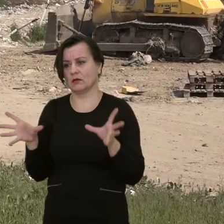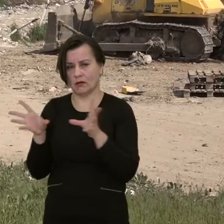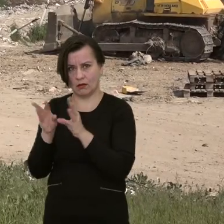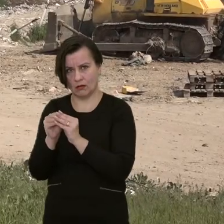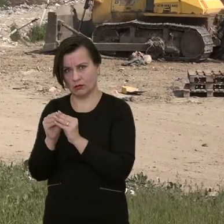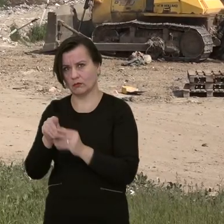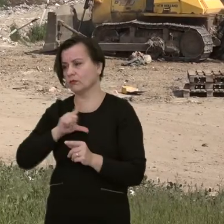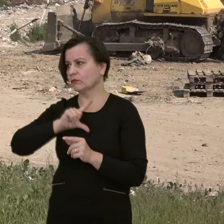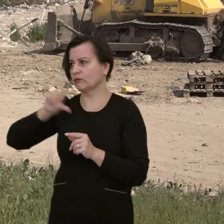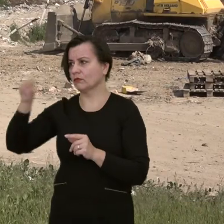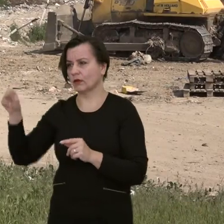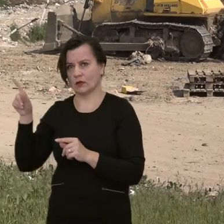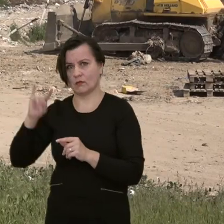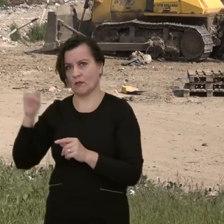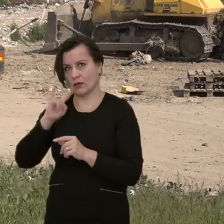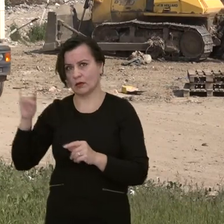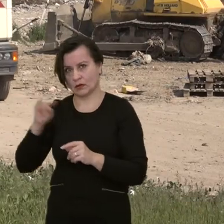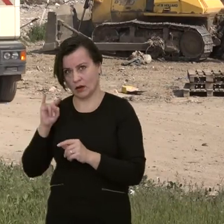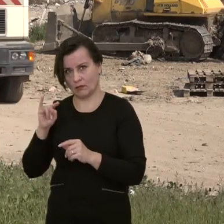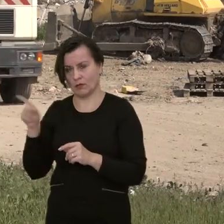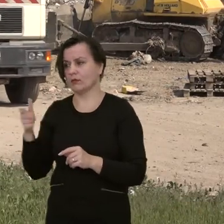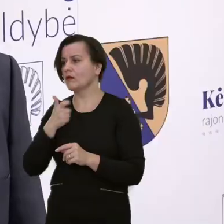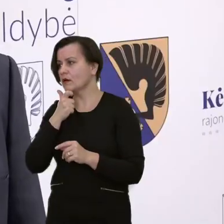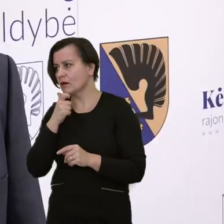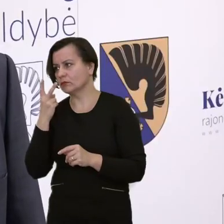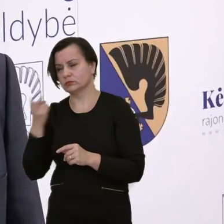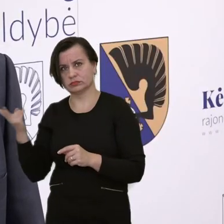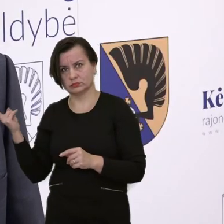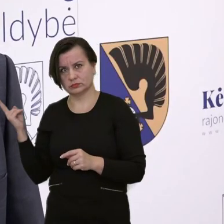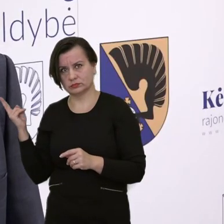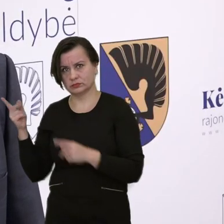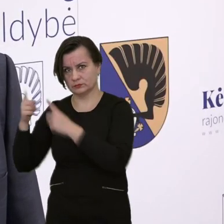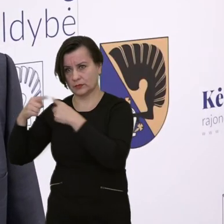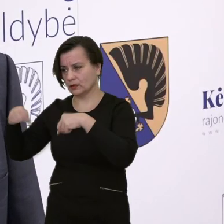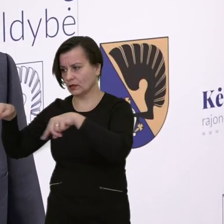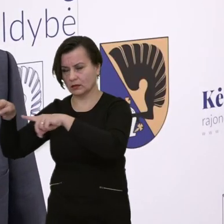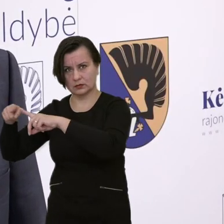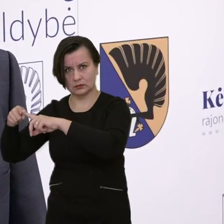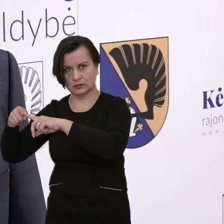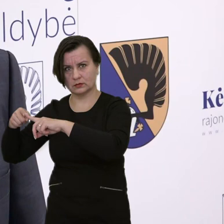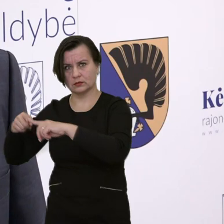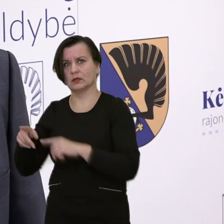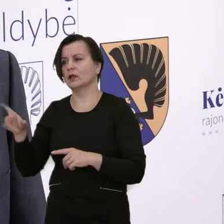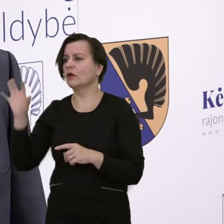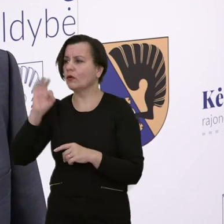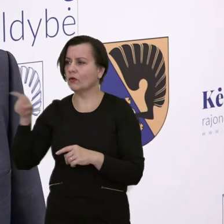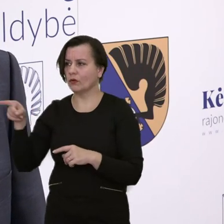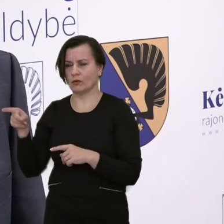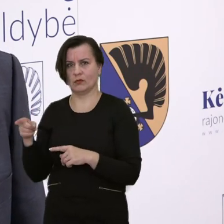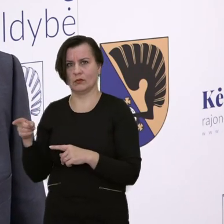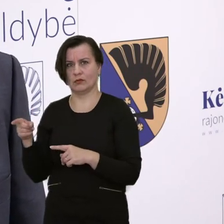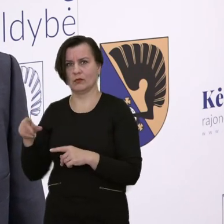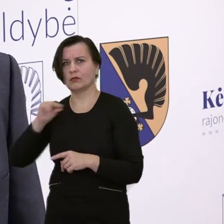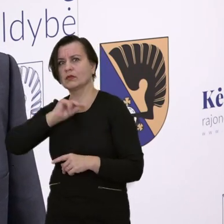tvarkymo centru ir galbūt kartu važiuoti, jeigu mūsų Marijampolė priims tikrai Marijampolės apskritį ir